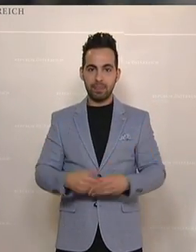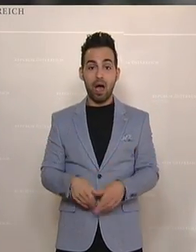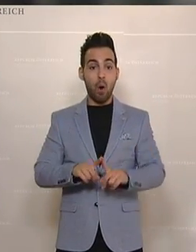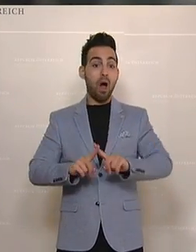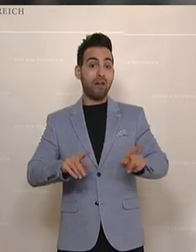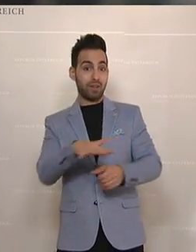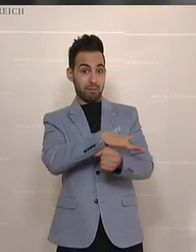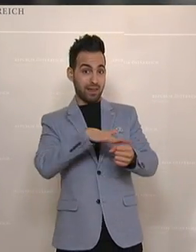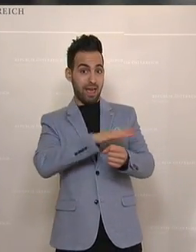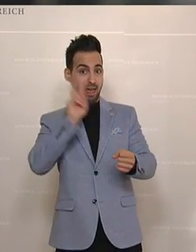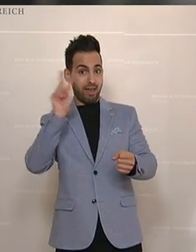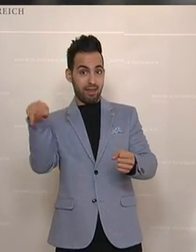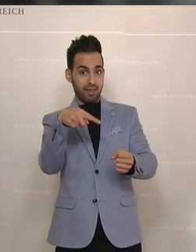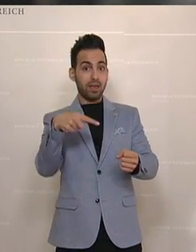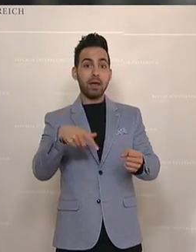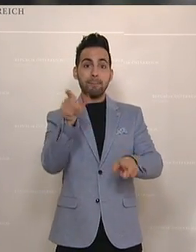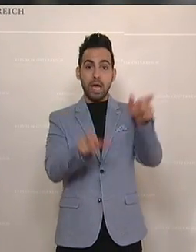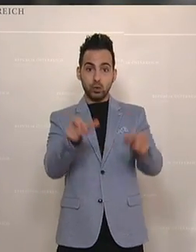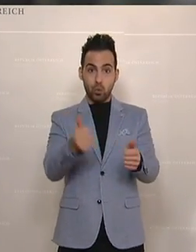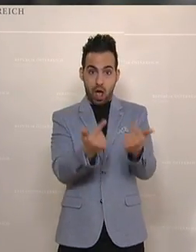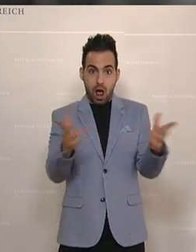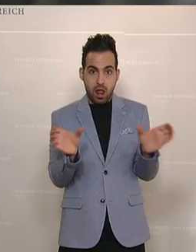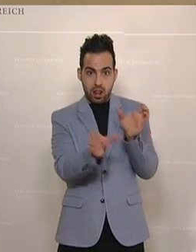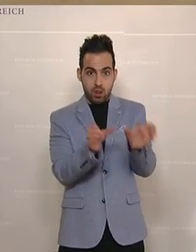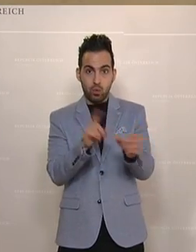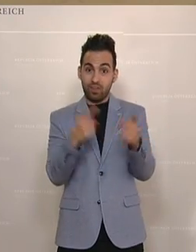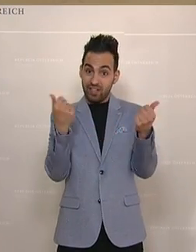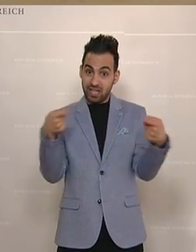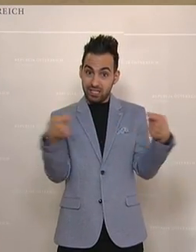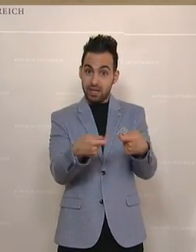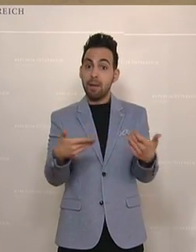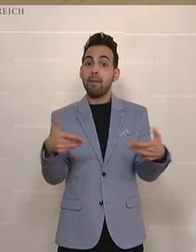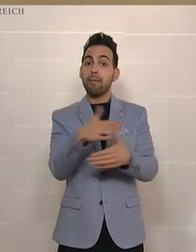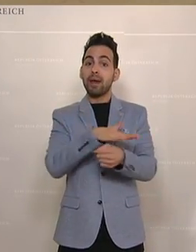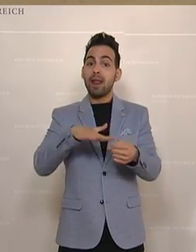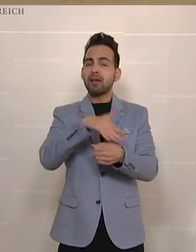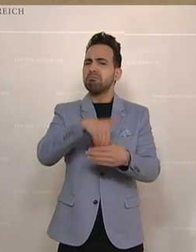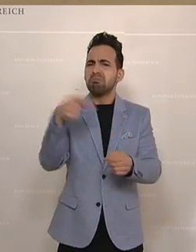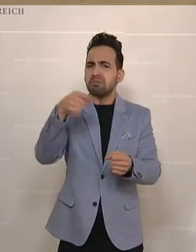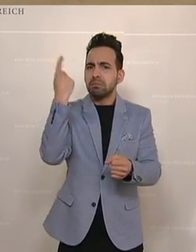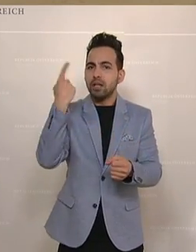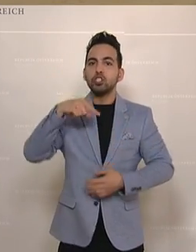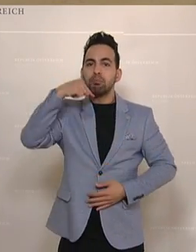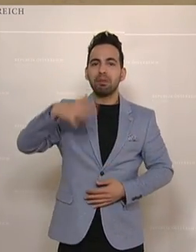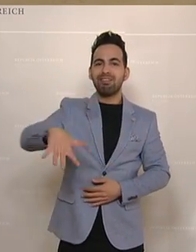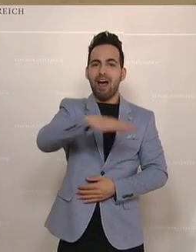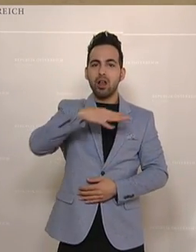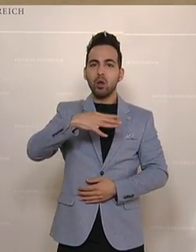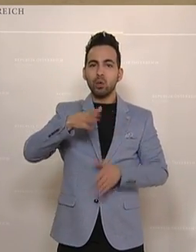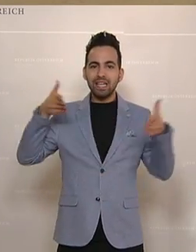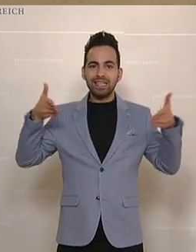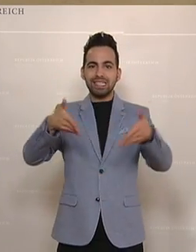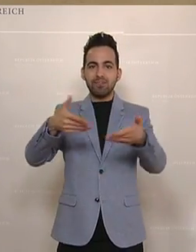mehr Aufmerksamkeit sowohl von personeller Aufrüstung als auch finanzieller Unterstützung verdient. Und das ist eben der Spitalsbereich und die